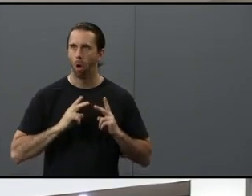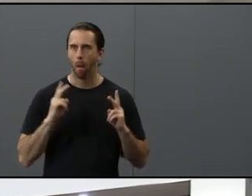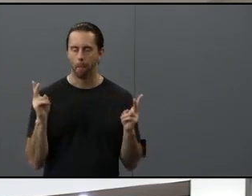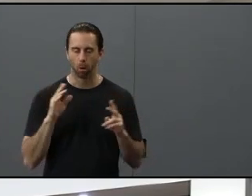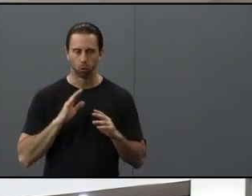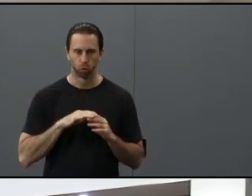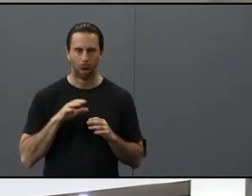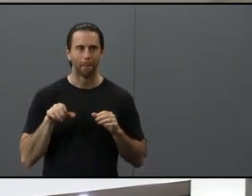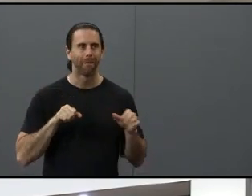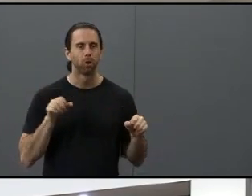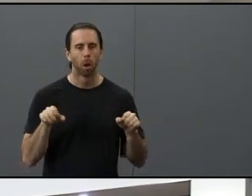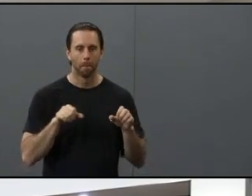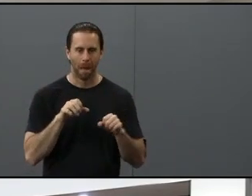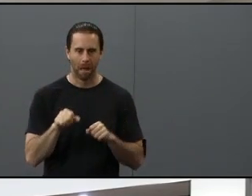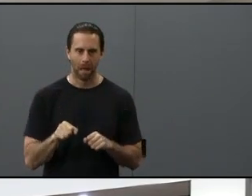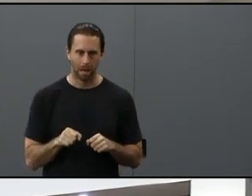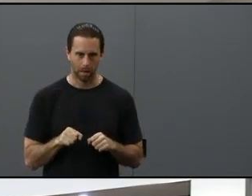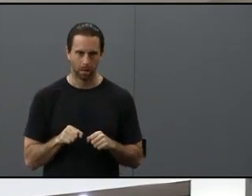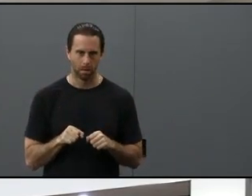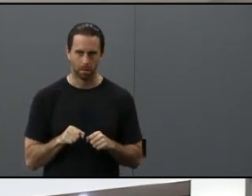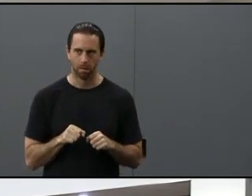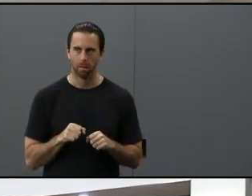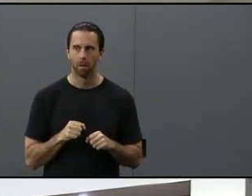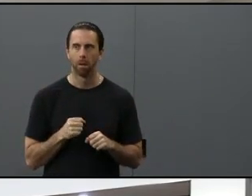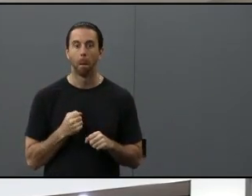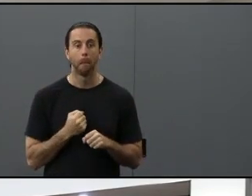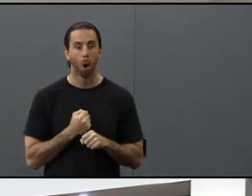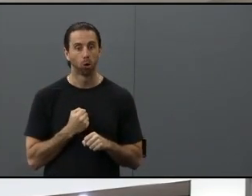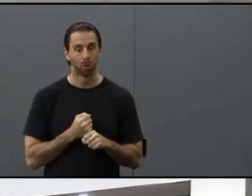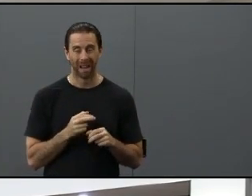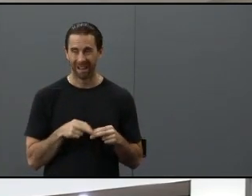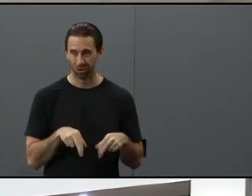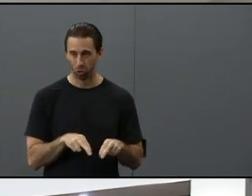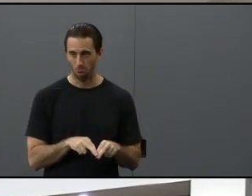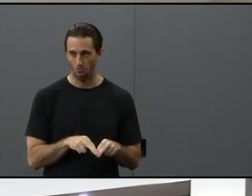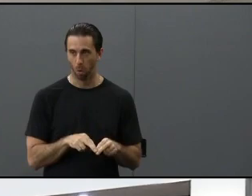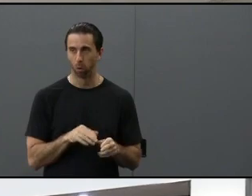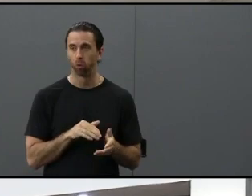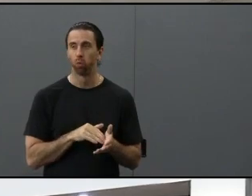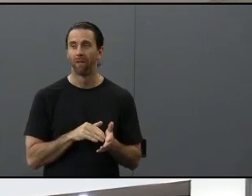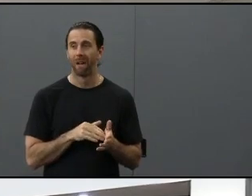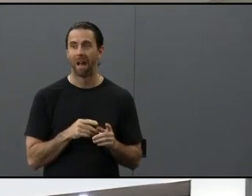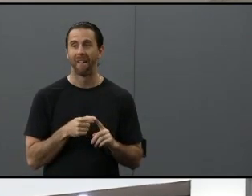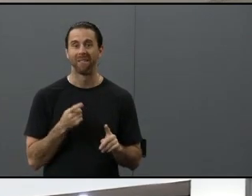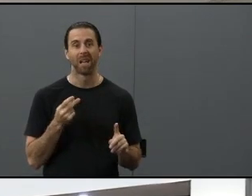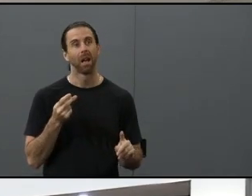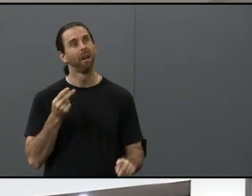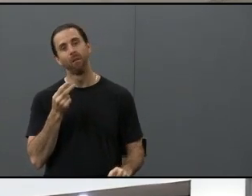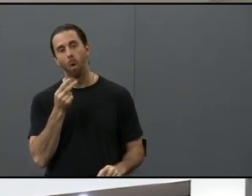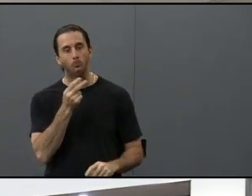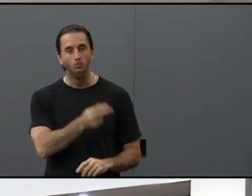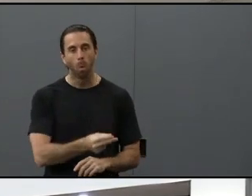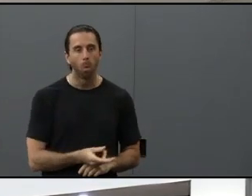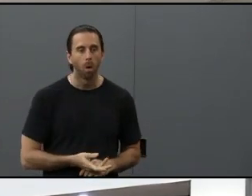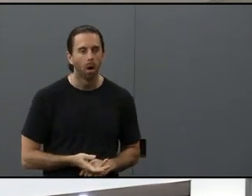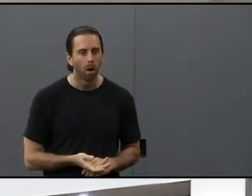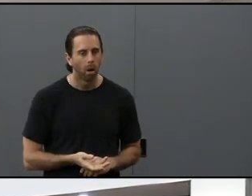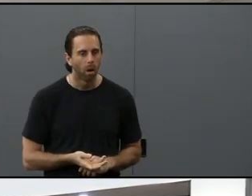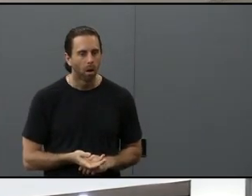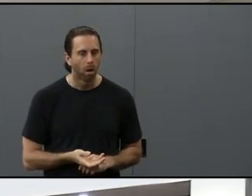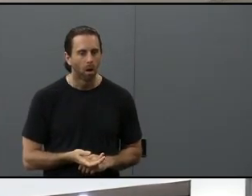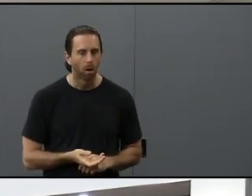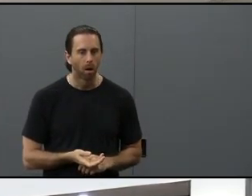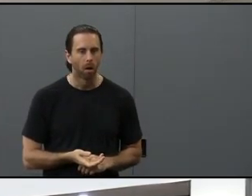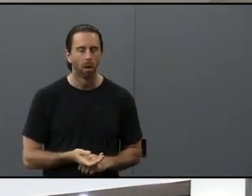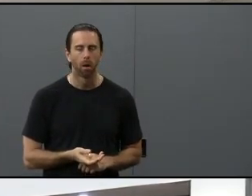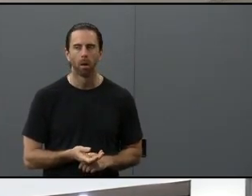la ement ça vient c'est produit en région et puis souvent Mme ça vient de l'autre bout du monde et puis bon on